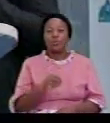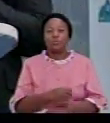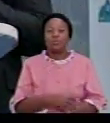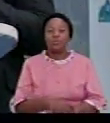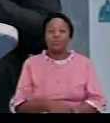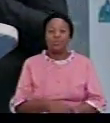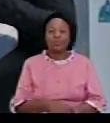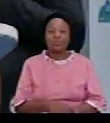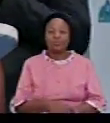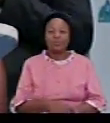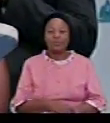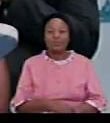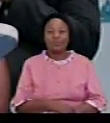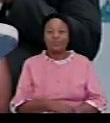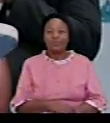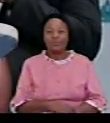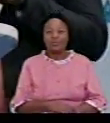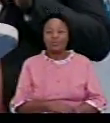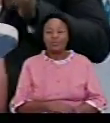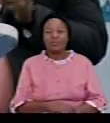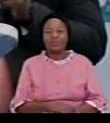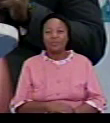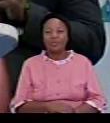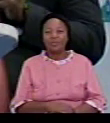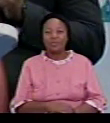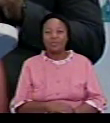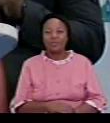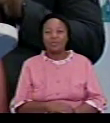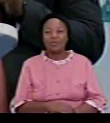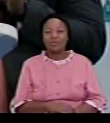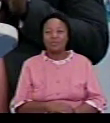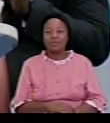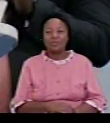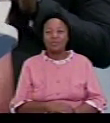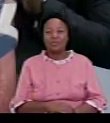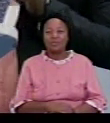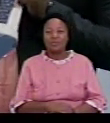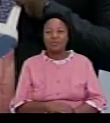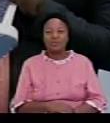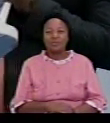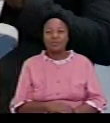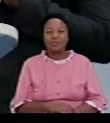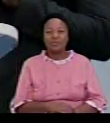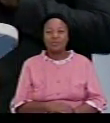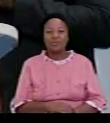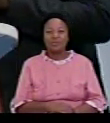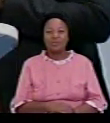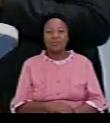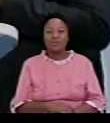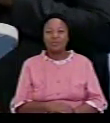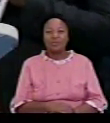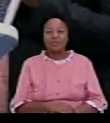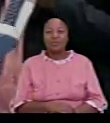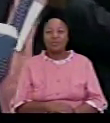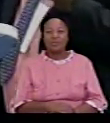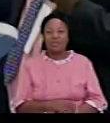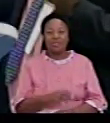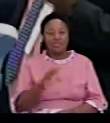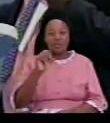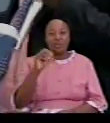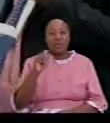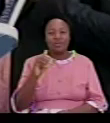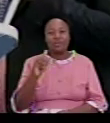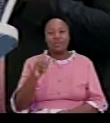J'ai nommé le révérend Jakuti Mitre. I'm